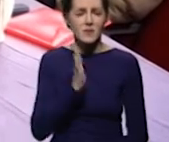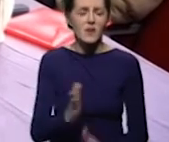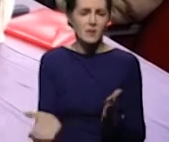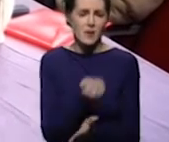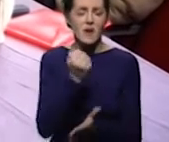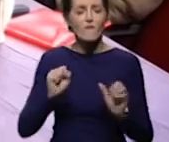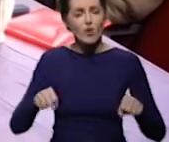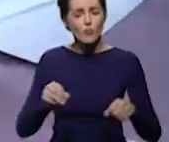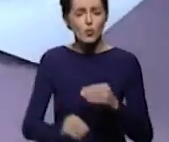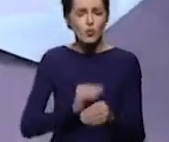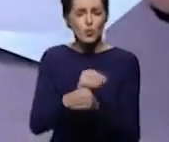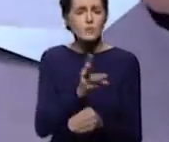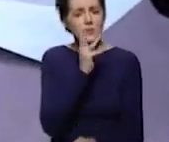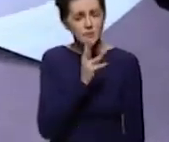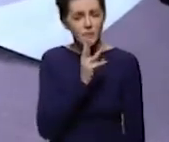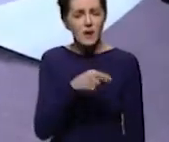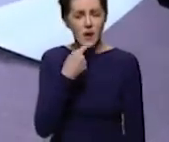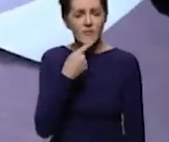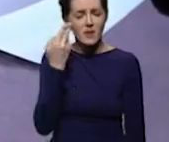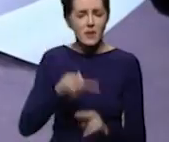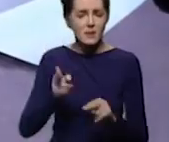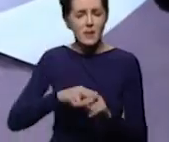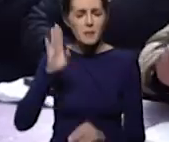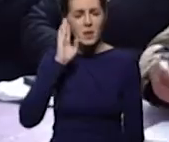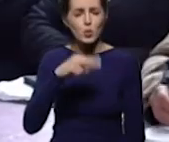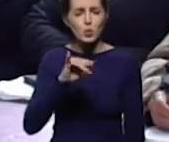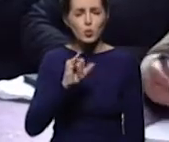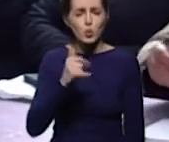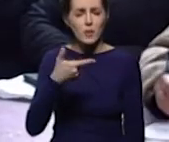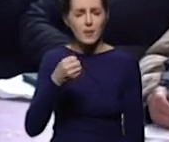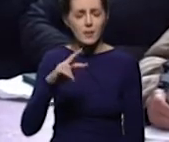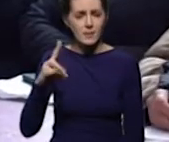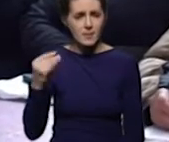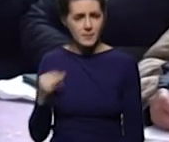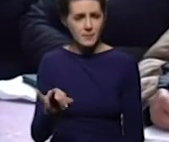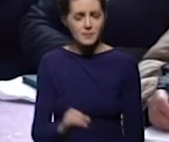можливість для додаткових заробітків, говорить Валерій Дугильний. Можна нагребти